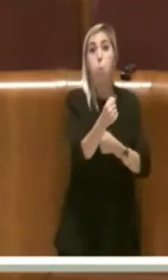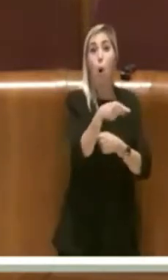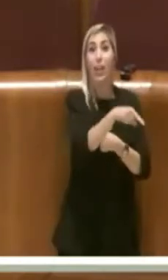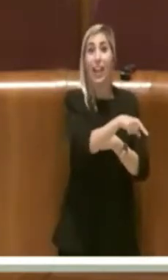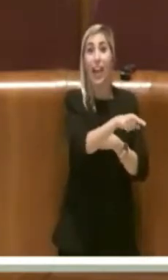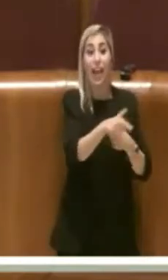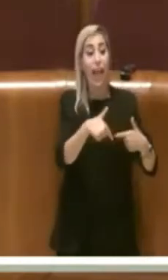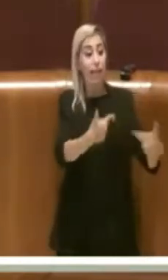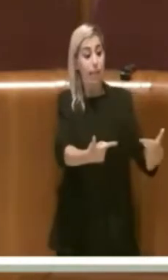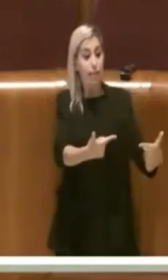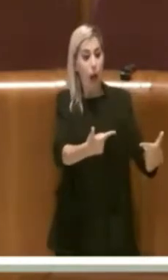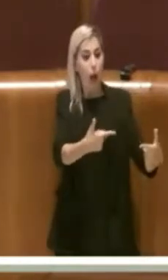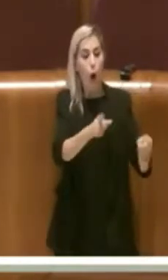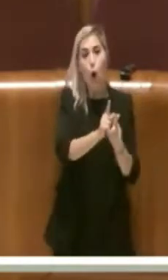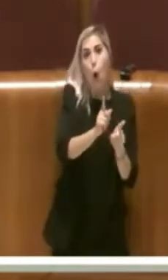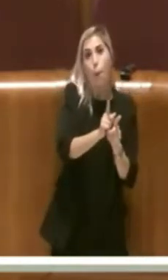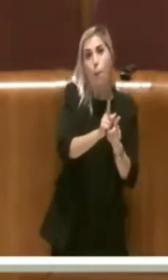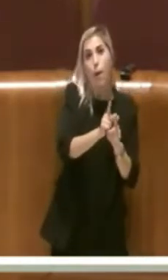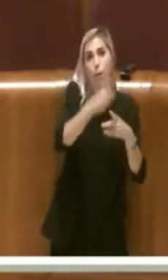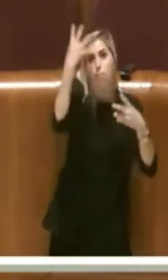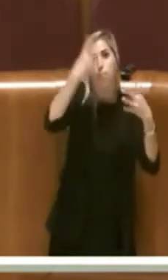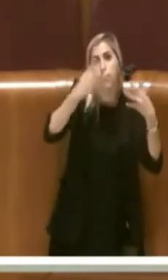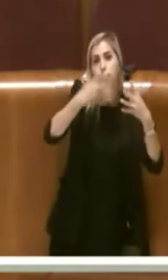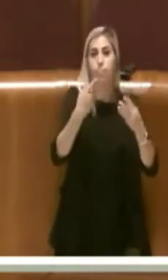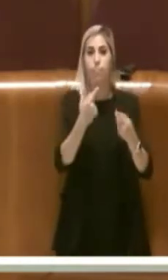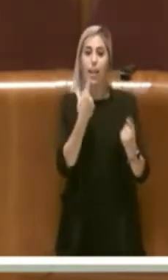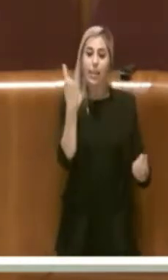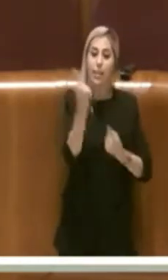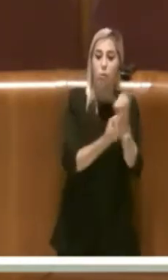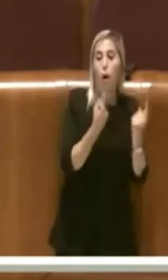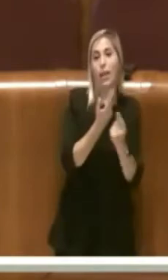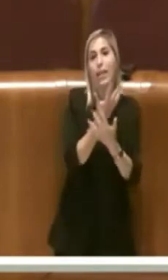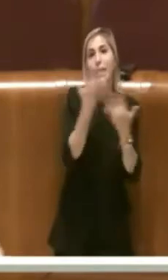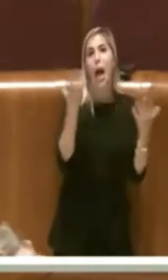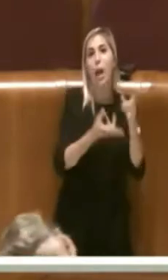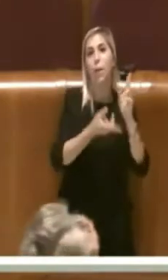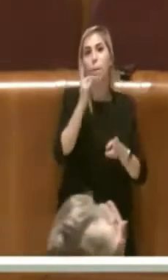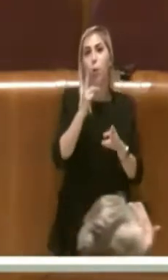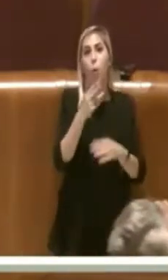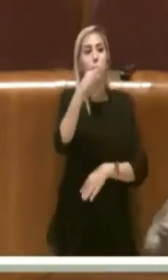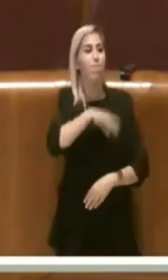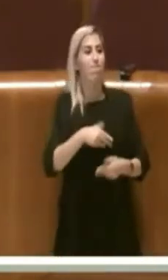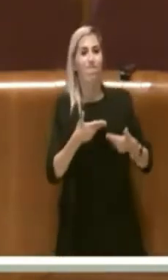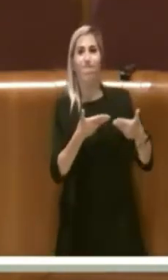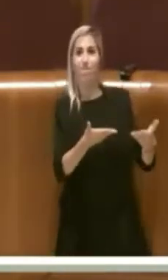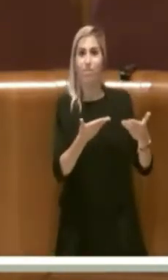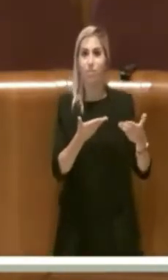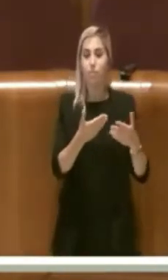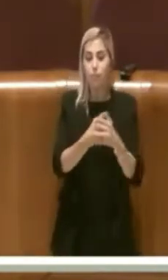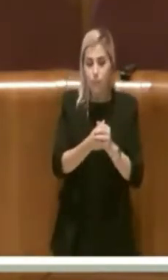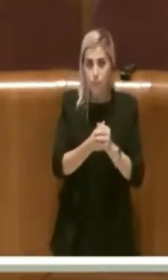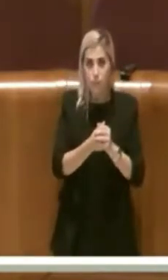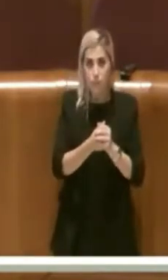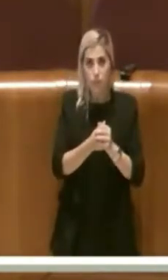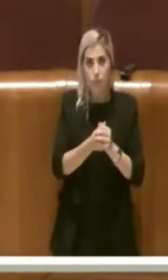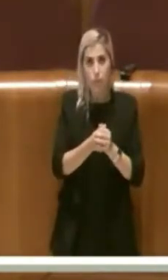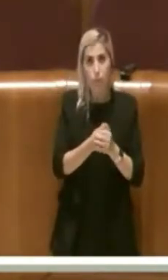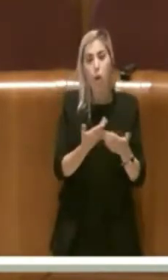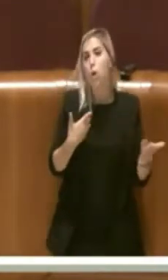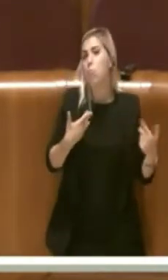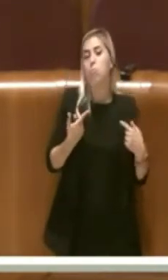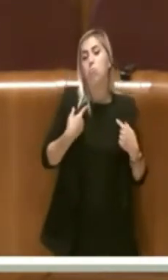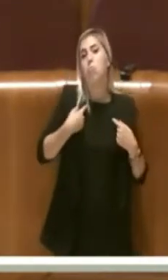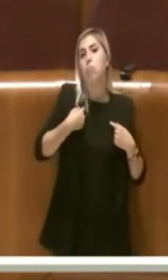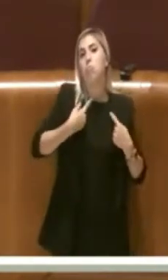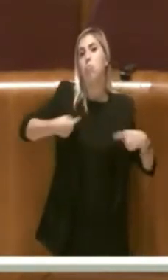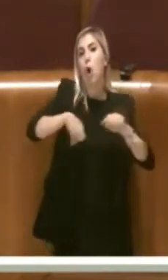qualche modo sono in alcune situazioni anche più pregnanti. Senza, come detto, la presunzione di aver